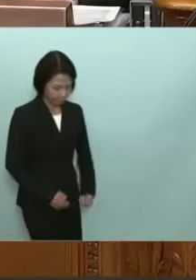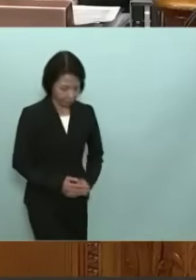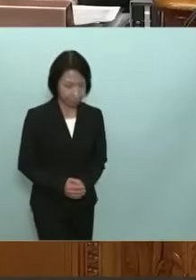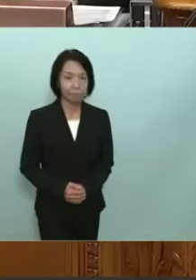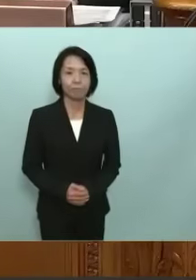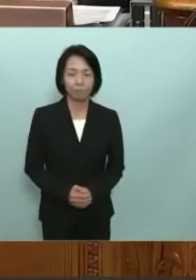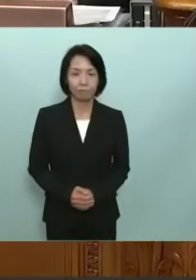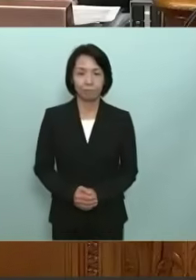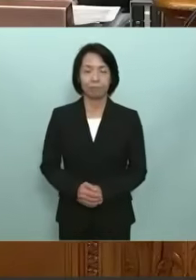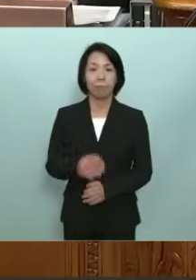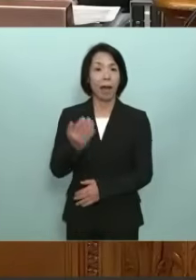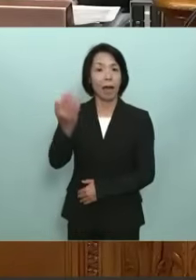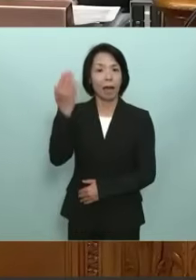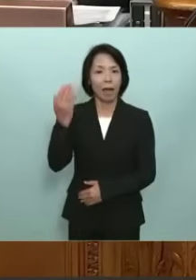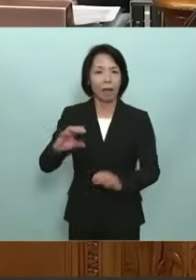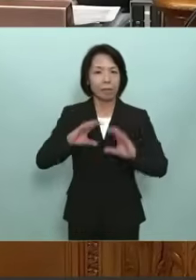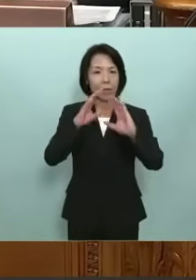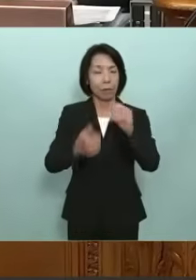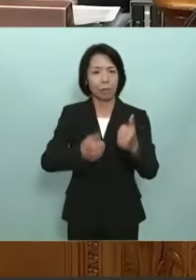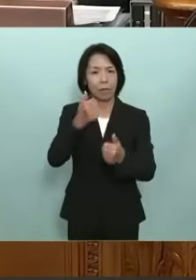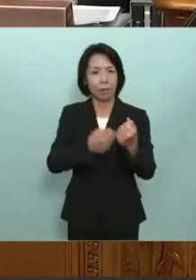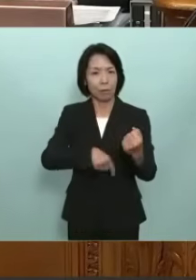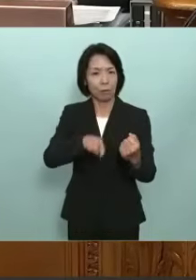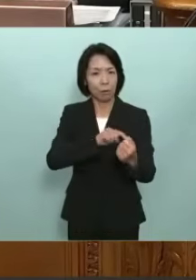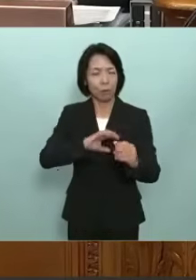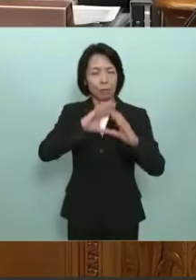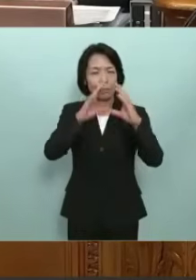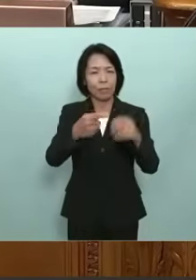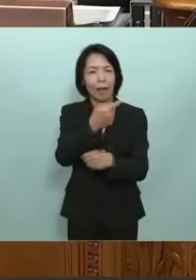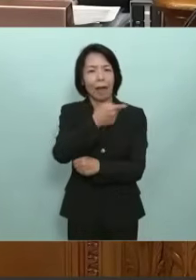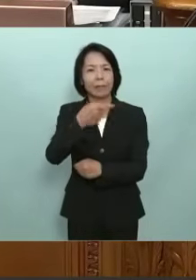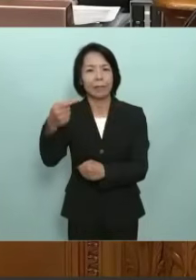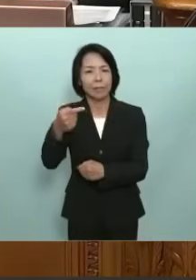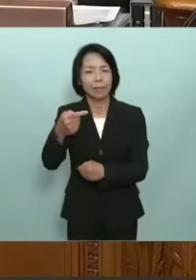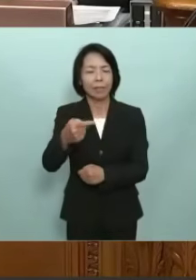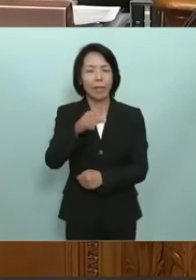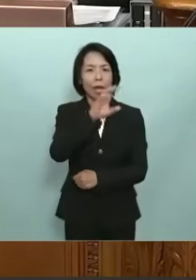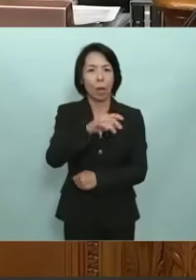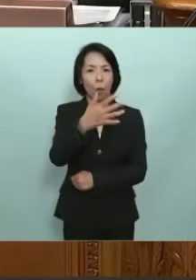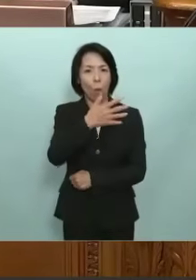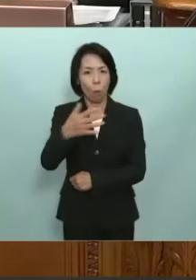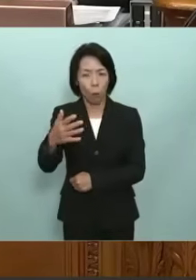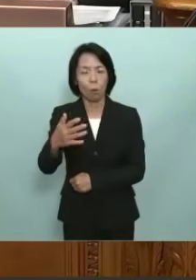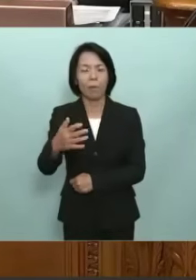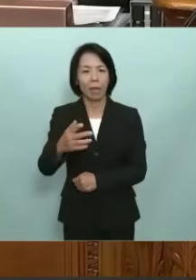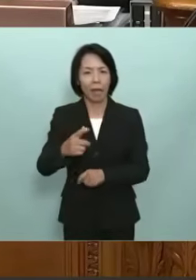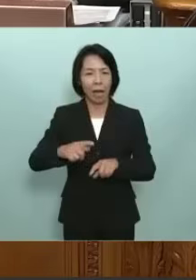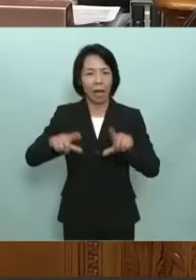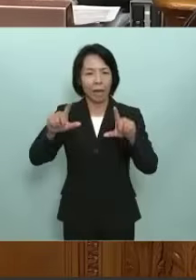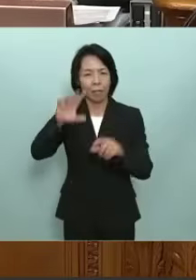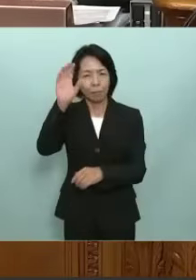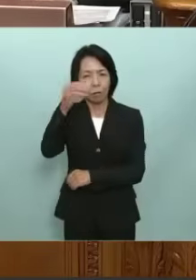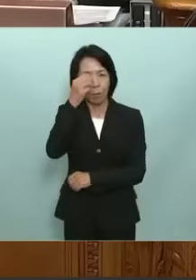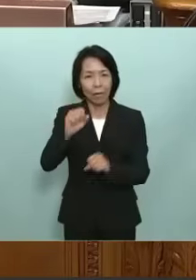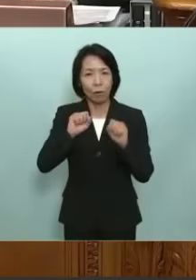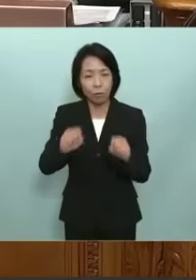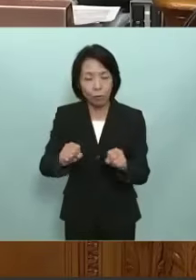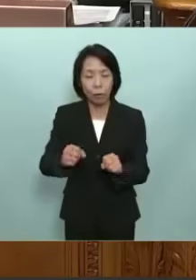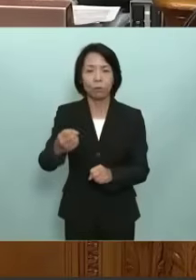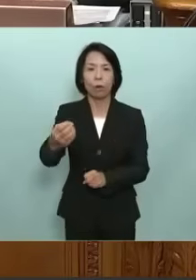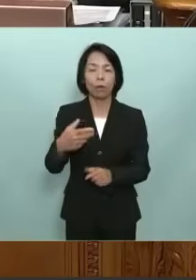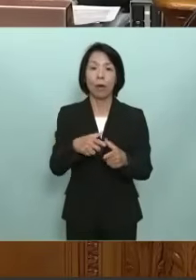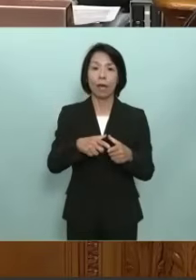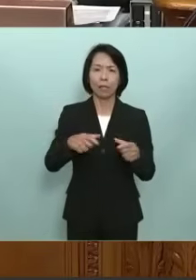国際競争力世界第1位欧米からルックイストとまで言われた日本がここまで